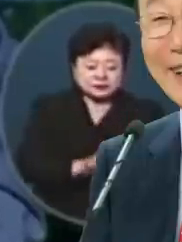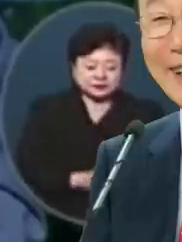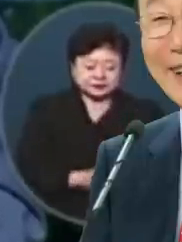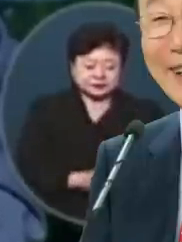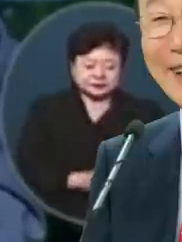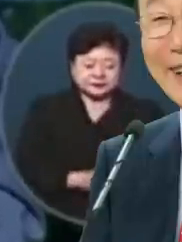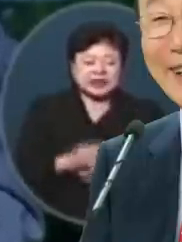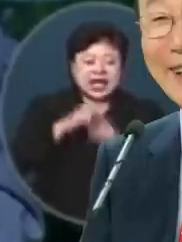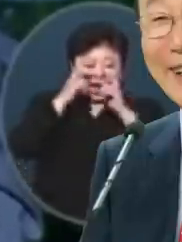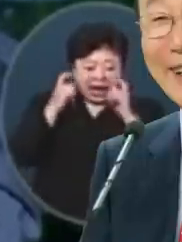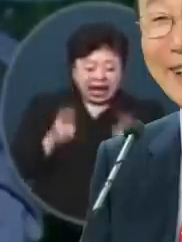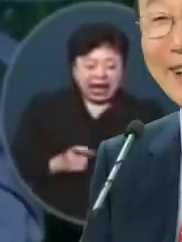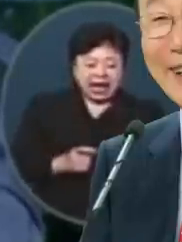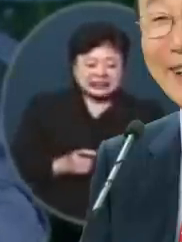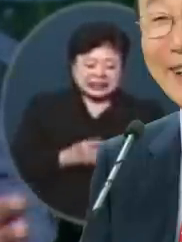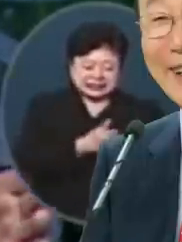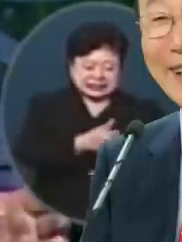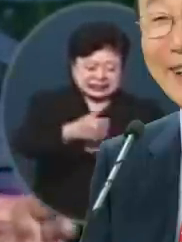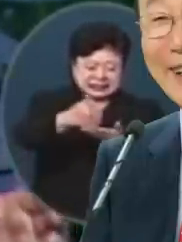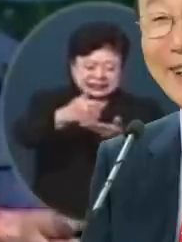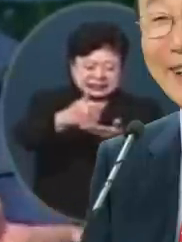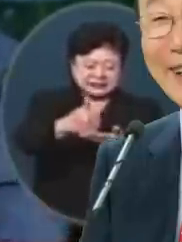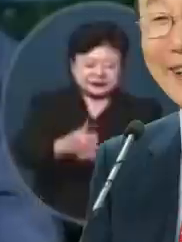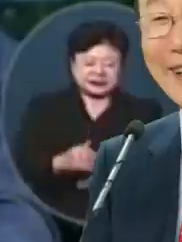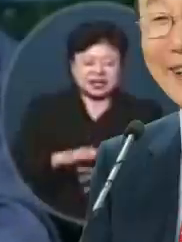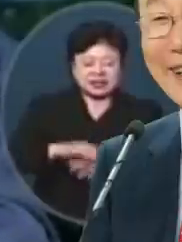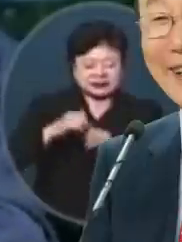각각 자기들의 신을 향한 제단을